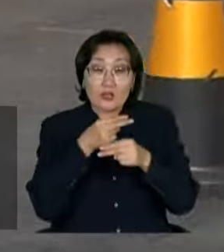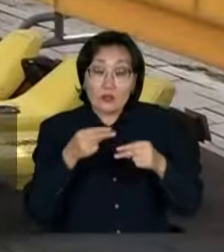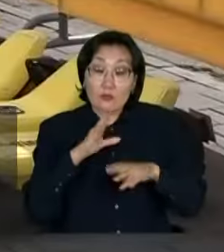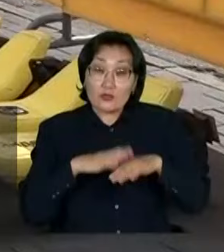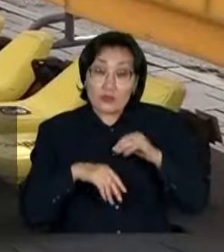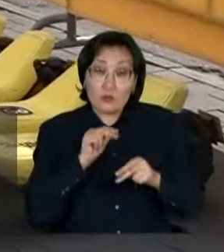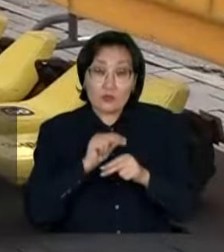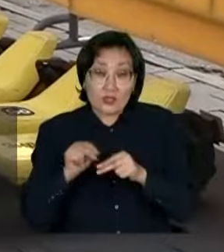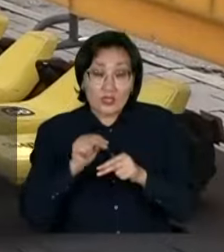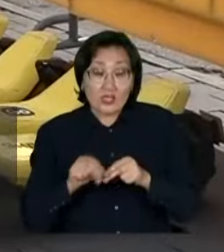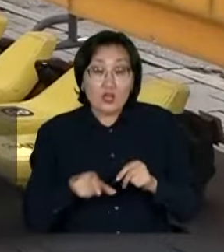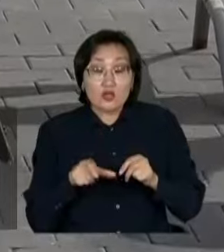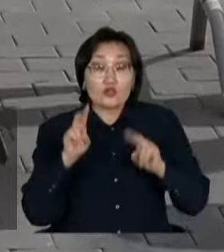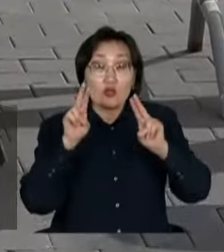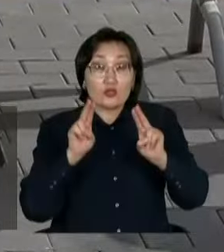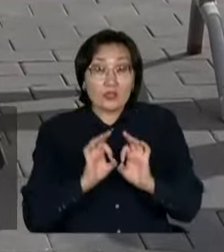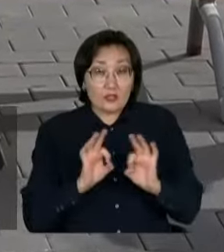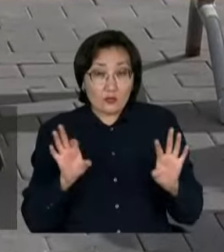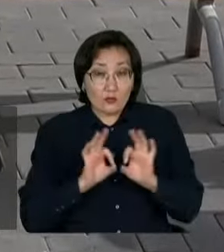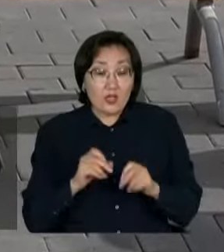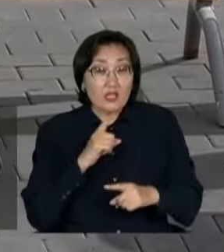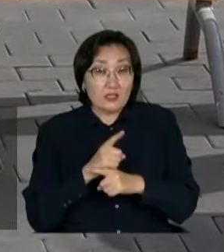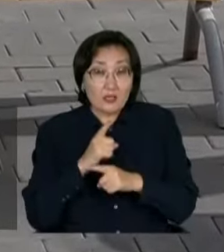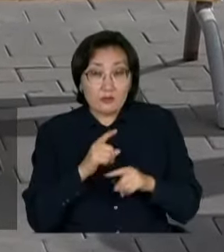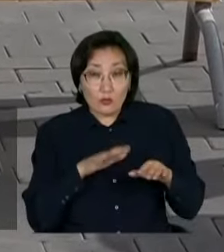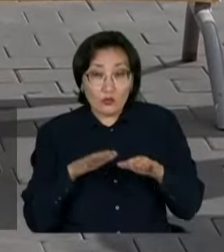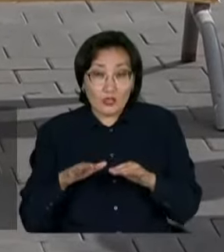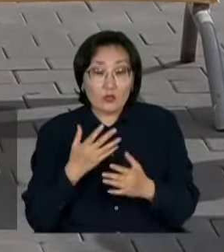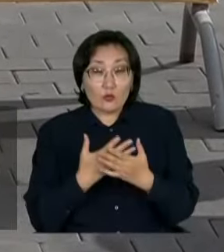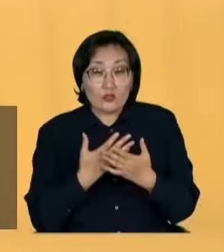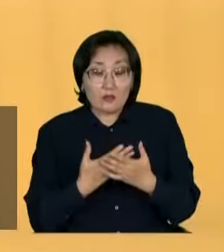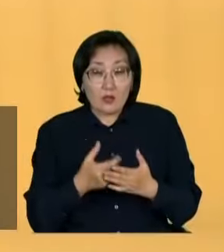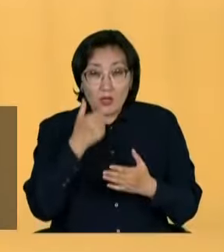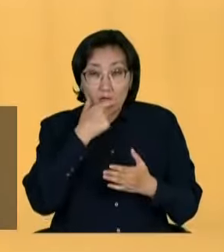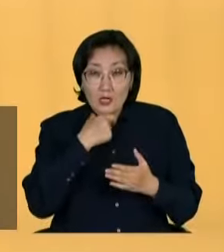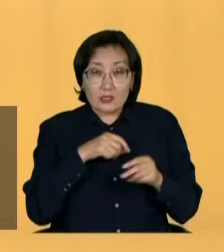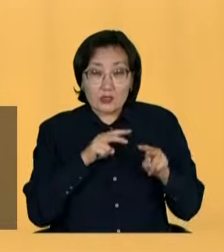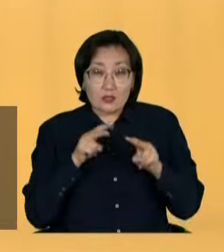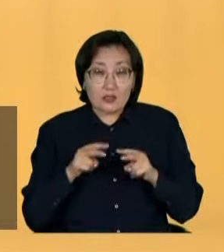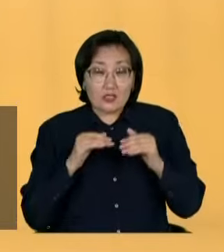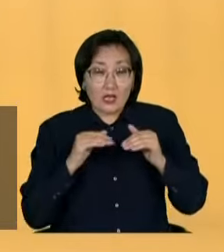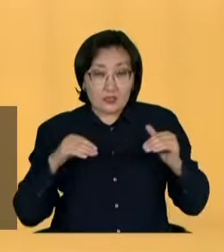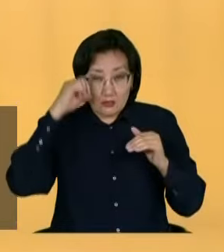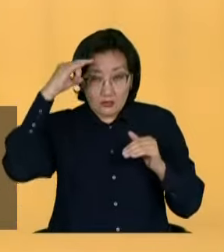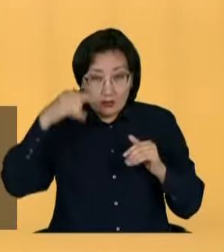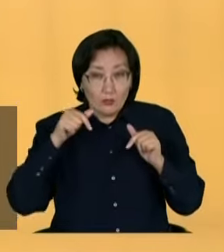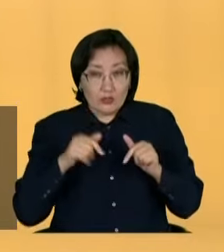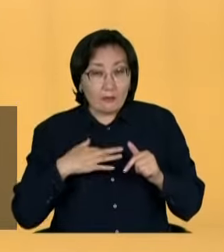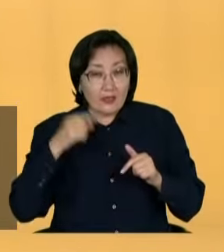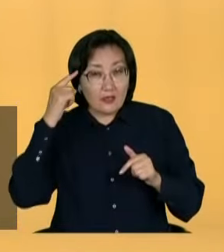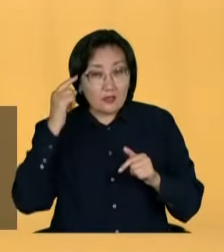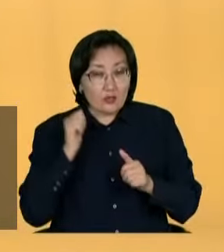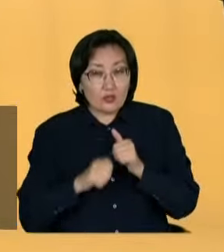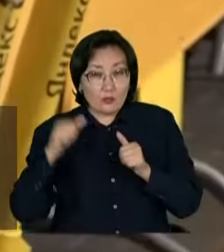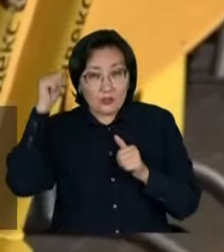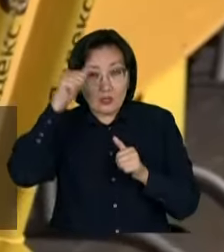отырып, жол жүру ережелерін түсіндіріп, тыйым салынған жерлерді көрсетеді. Этиканың сақтау дәрежесі Қазақстанда менің ойымша жылдан